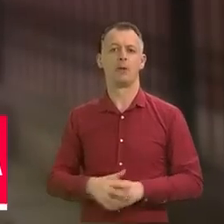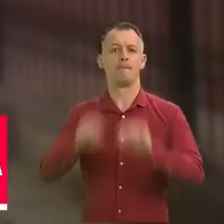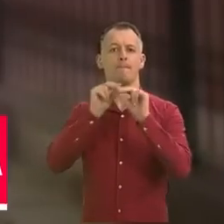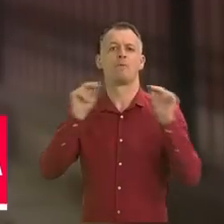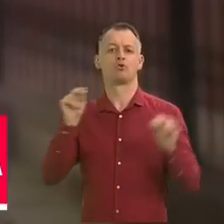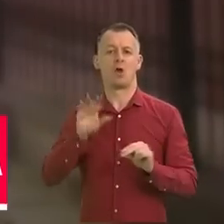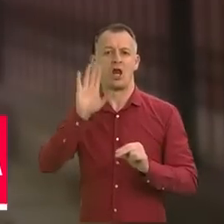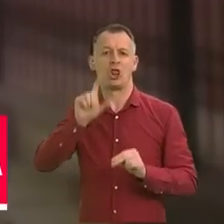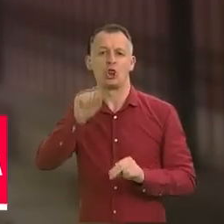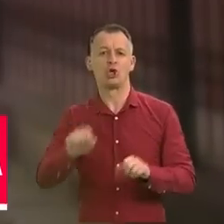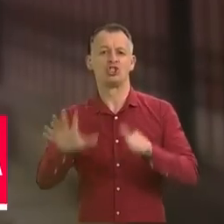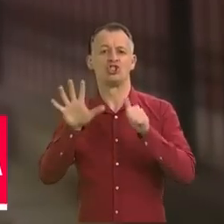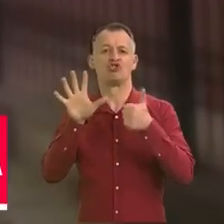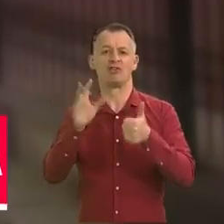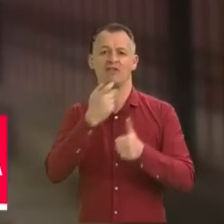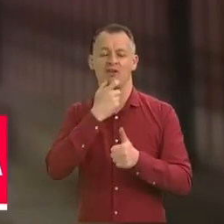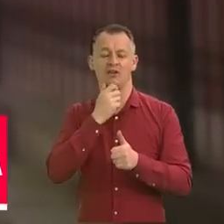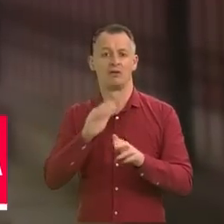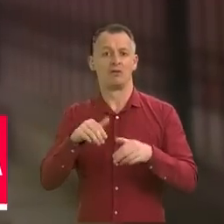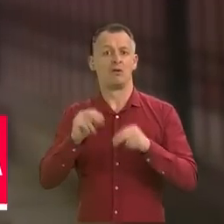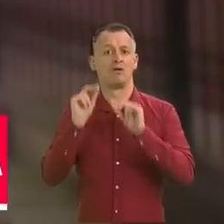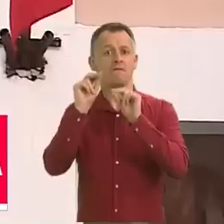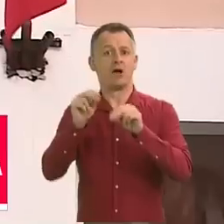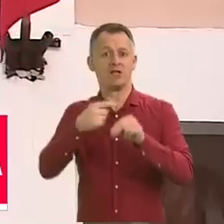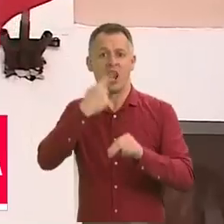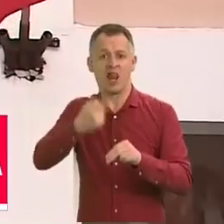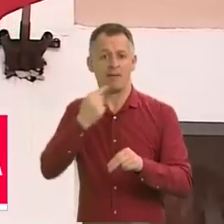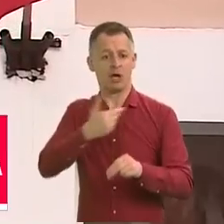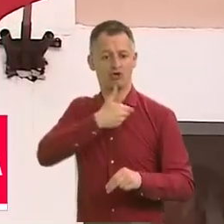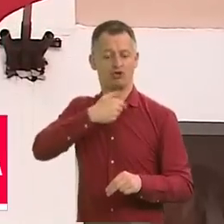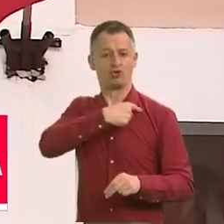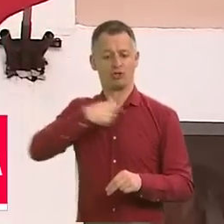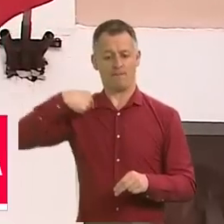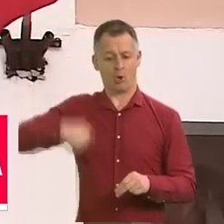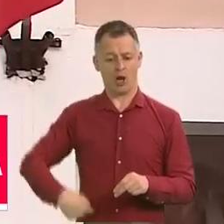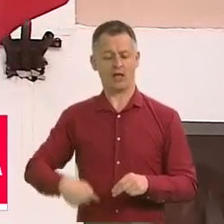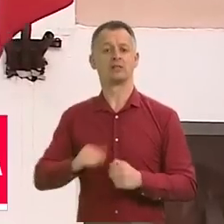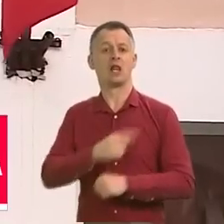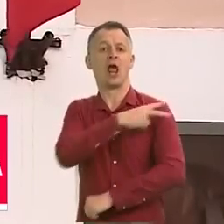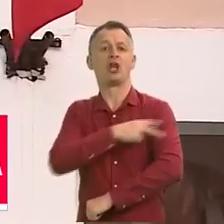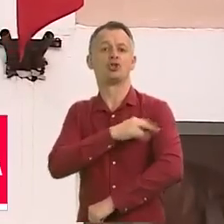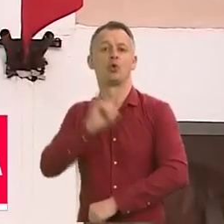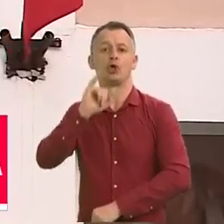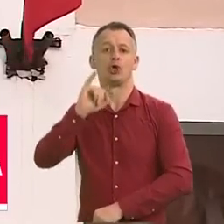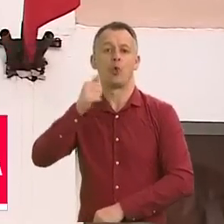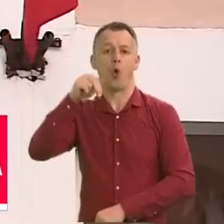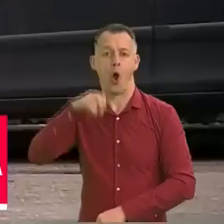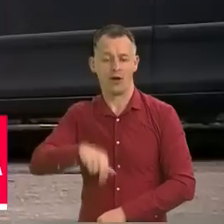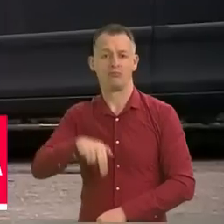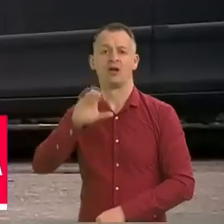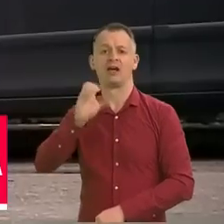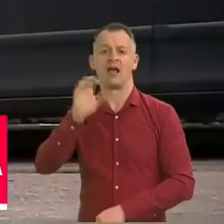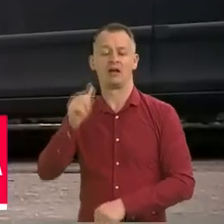Profesoara are 26 de ani și predă japoneza la Colegiul Național Ion Creangă, un liceu cunoscut din București. A mers să-i învețe